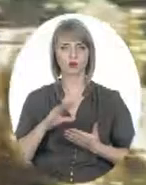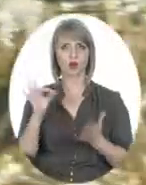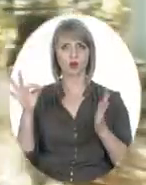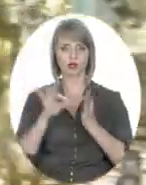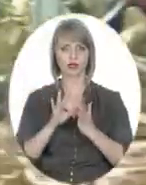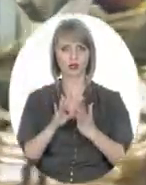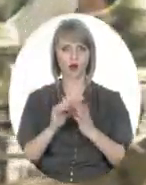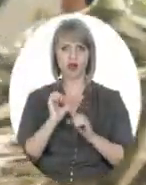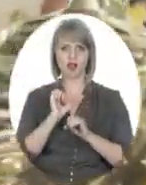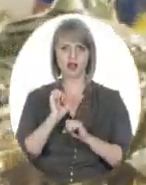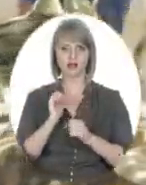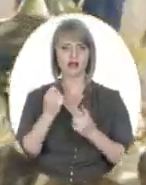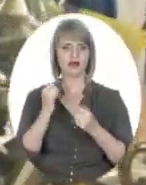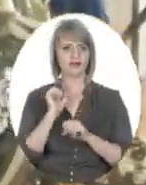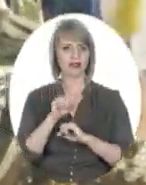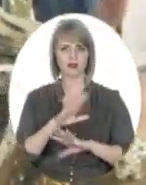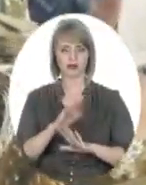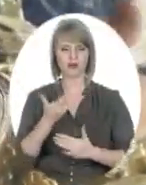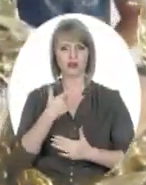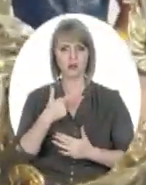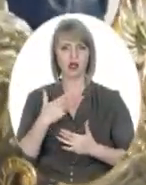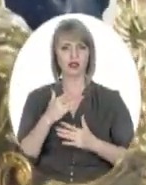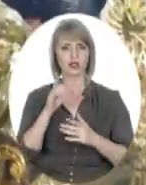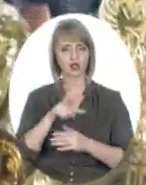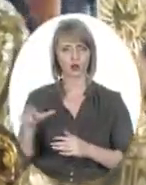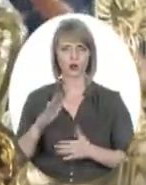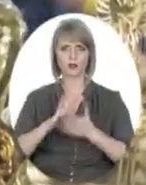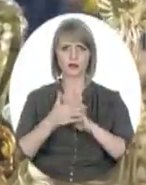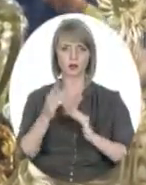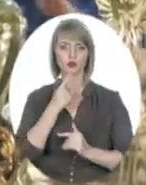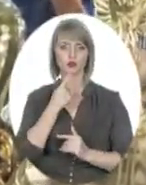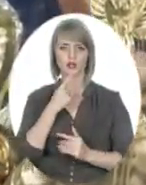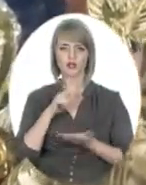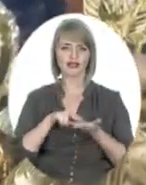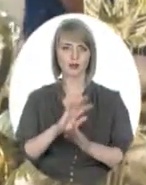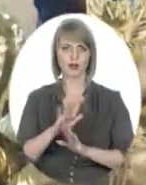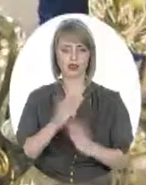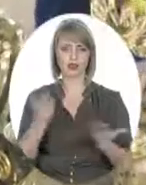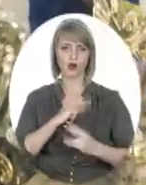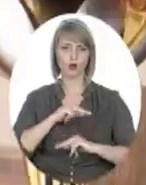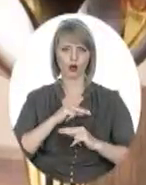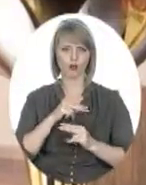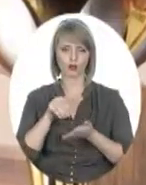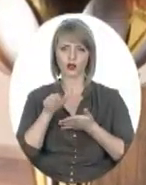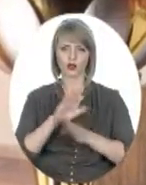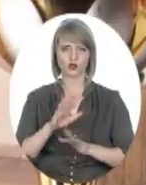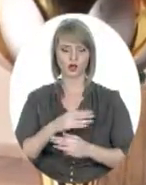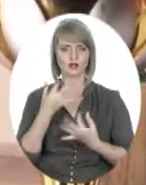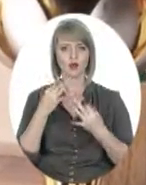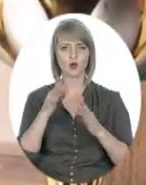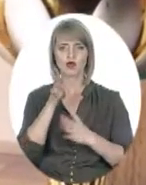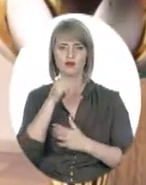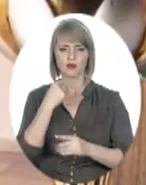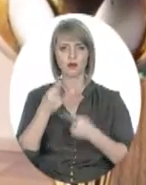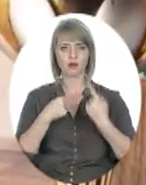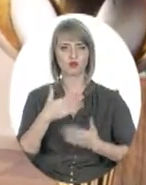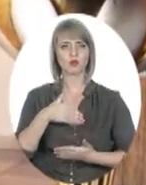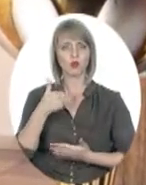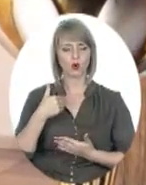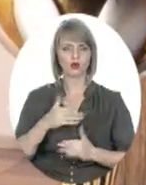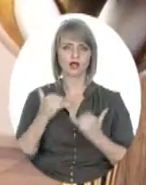дать сломить себя ни людям, ни обстоятельствам». Трудности не боится, никакой работы не чурается. Свободное время проводит с пользой